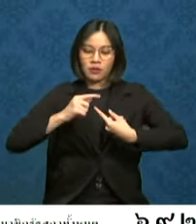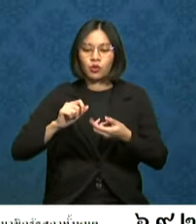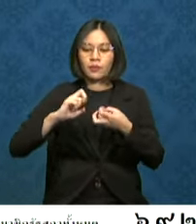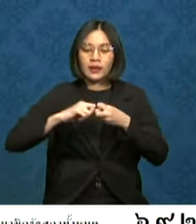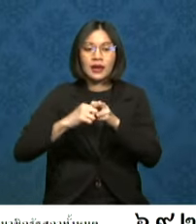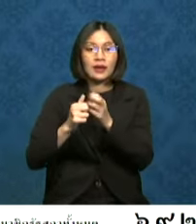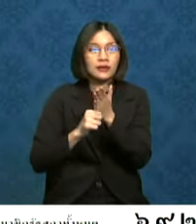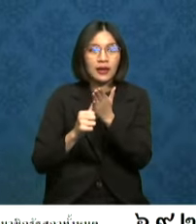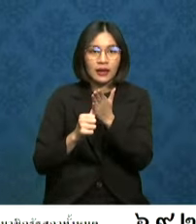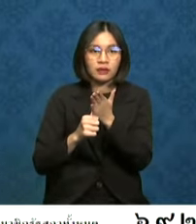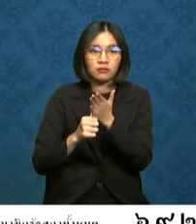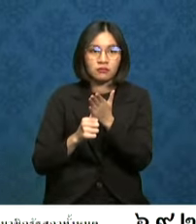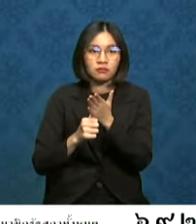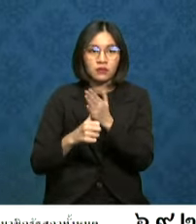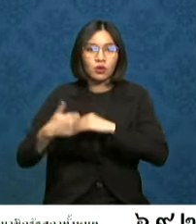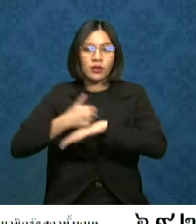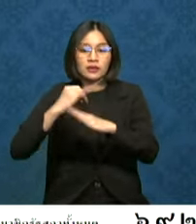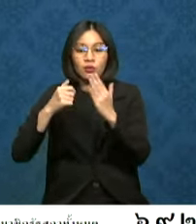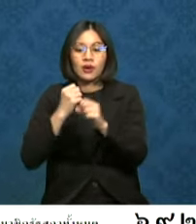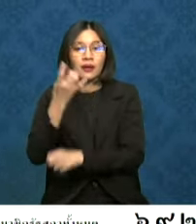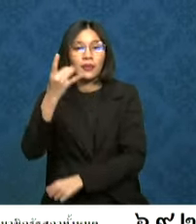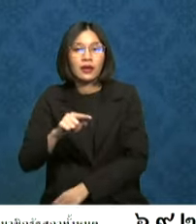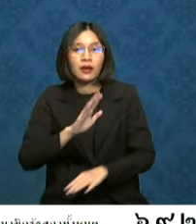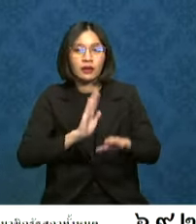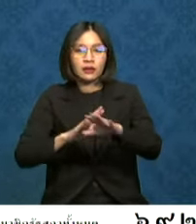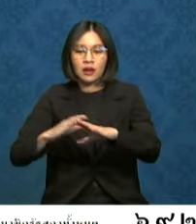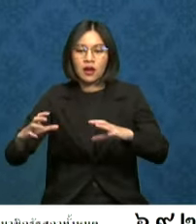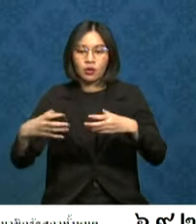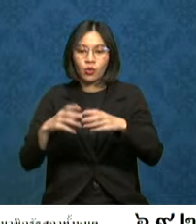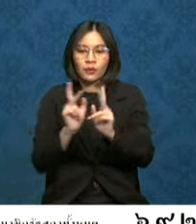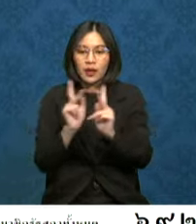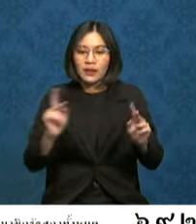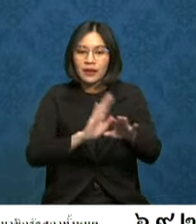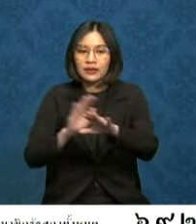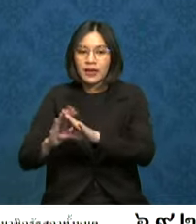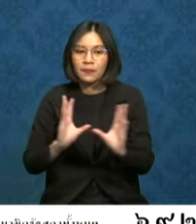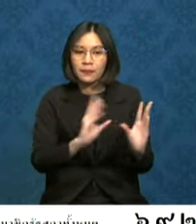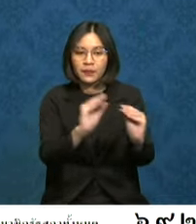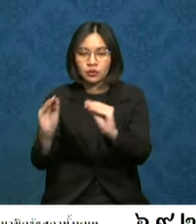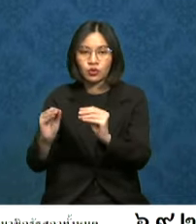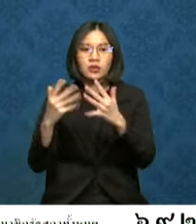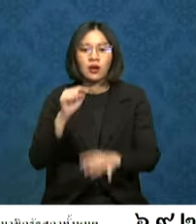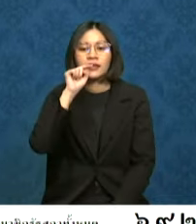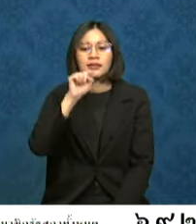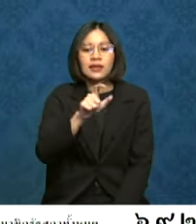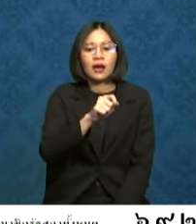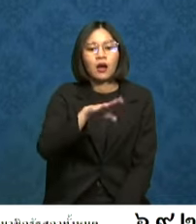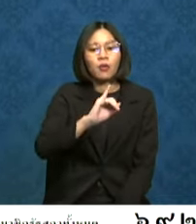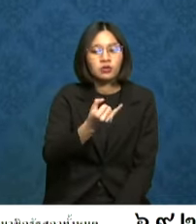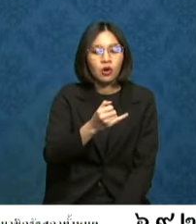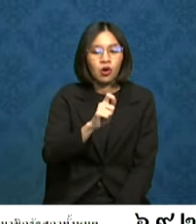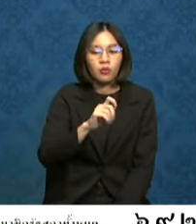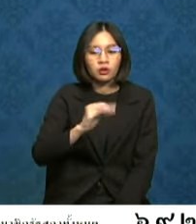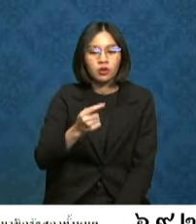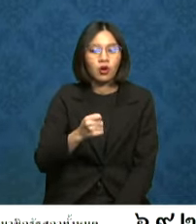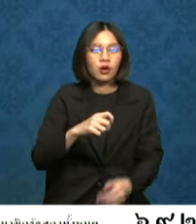ไขปัหาเรื่องนี้ครับสิงที่ผู้วาทำก็คือ..ียกประชุม คณะกรมการก Rosa McMูฝษยจงหวัดแล้วกสั่งใหท้องถินไปแ้ปัหากัน Bie